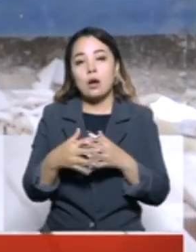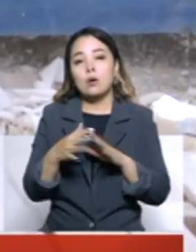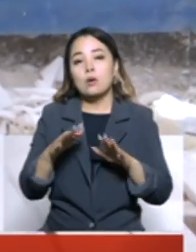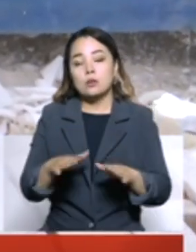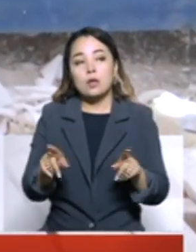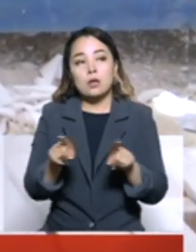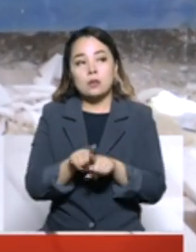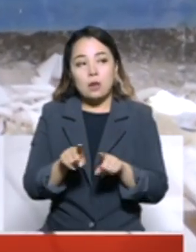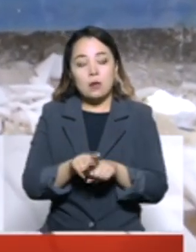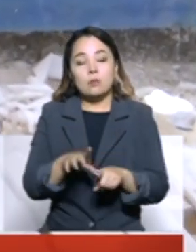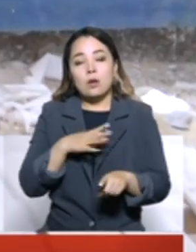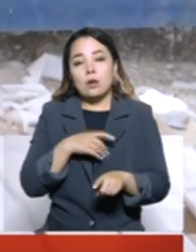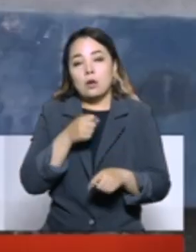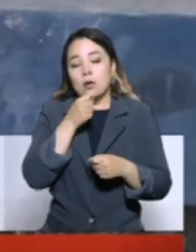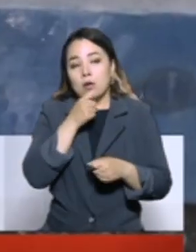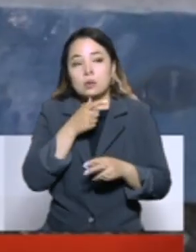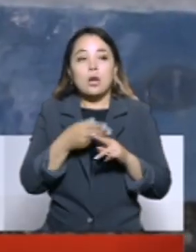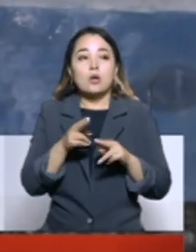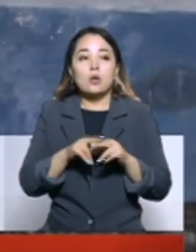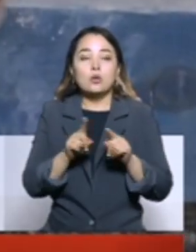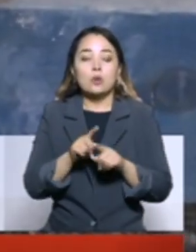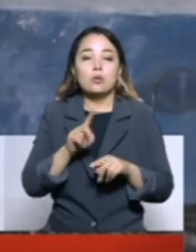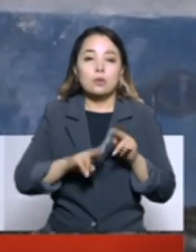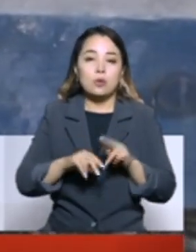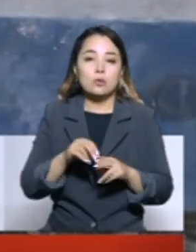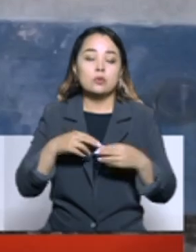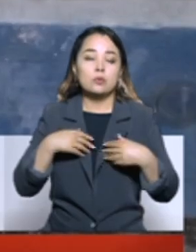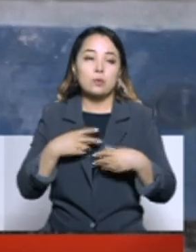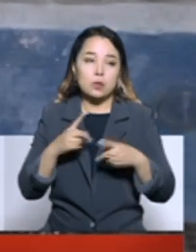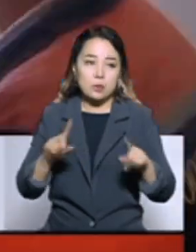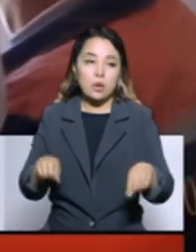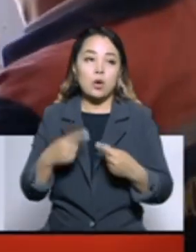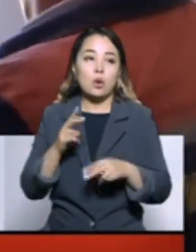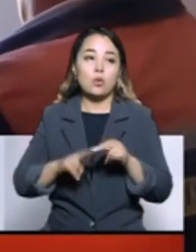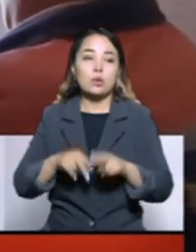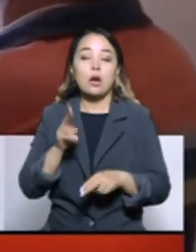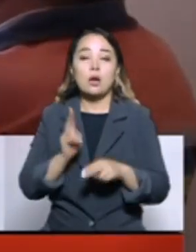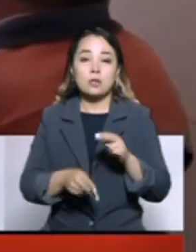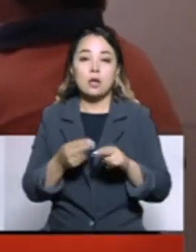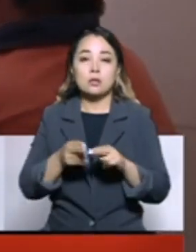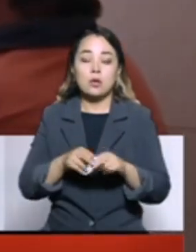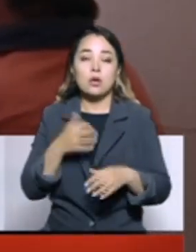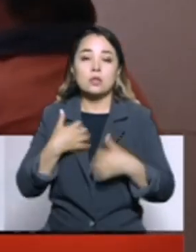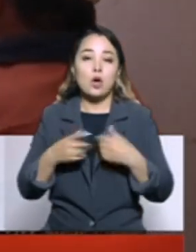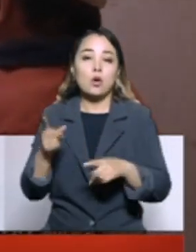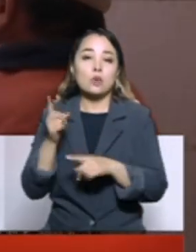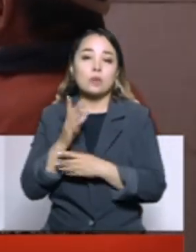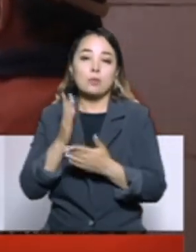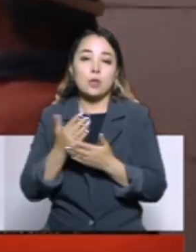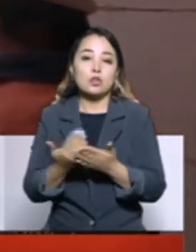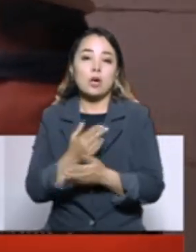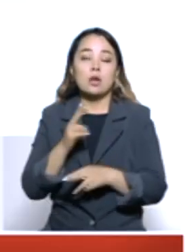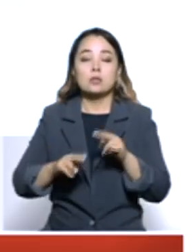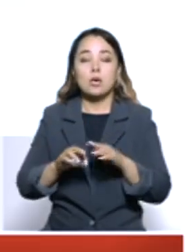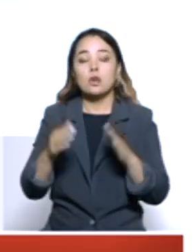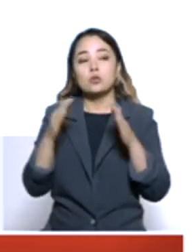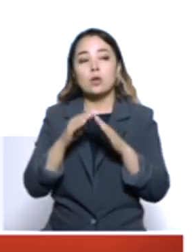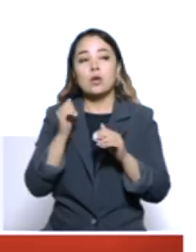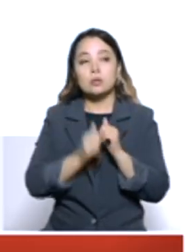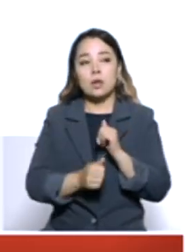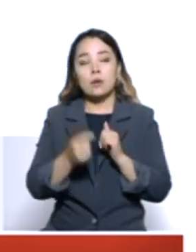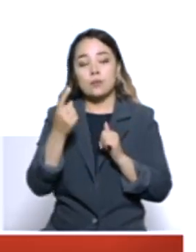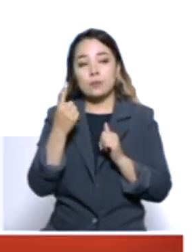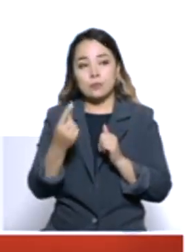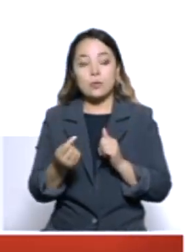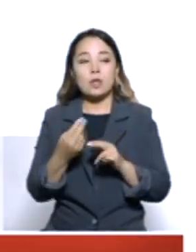ауылдастары тәрізді абдырап қалғанымен қазір көңілі орнына түскен. Құрылыстың аяқталуын асыға күтіп жүр. Жаңадан салынып жатқан үйіне күніне бір